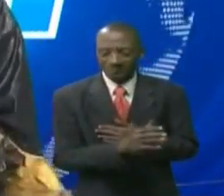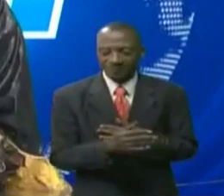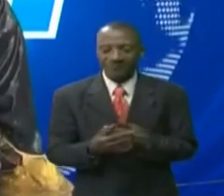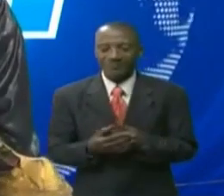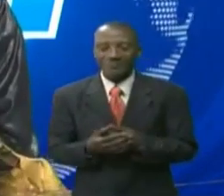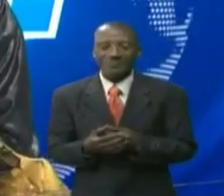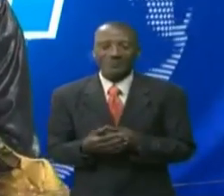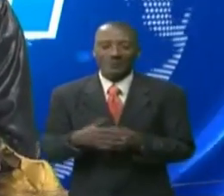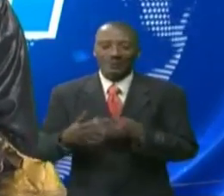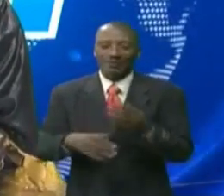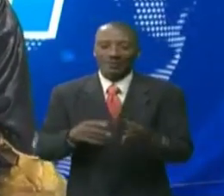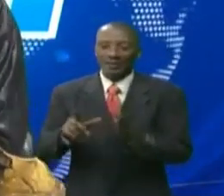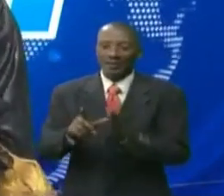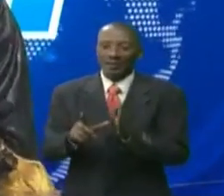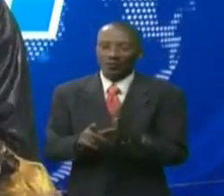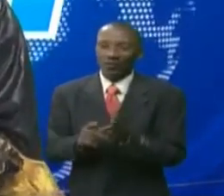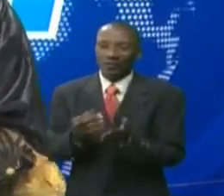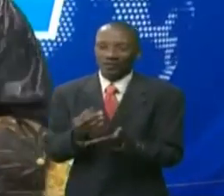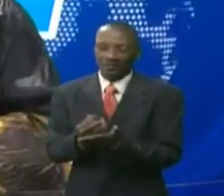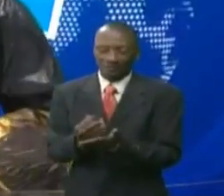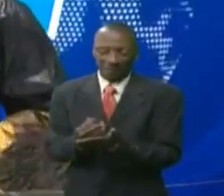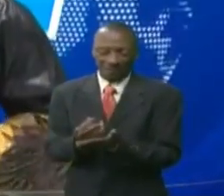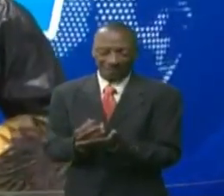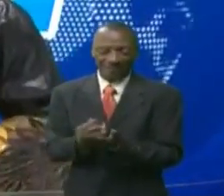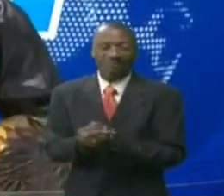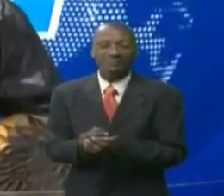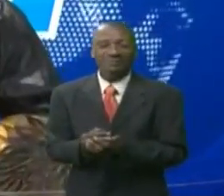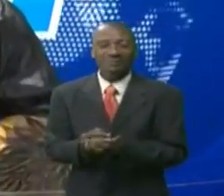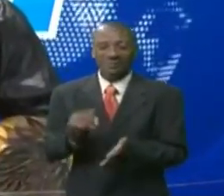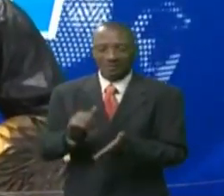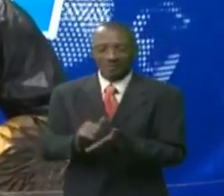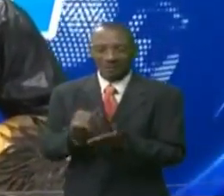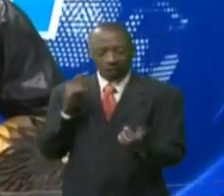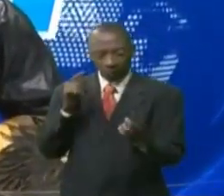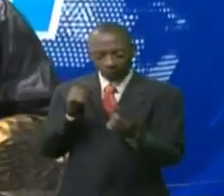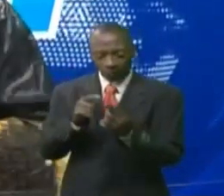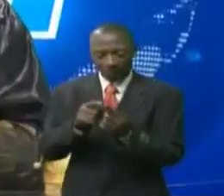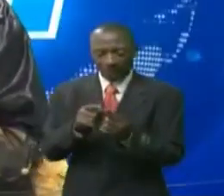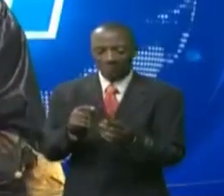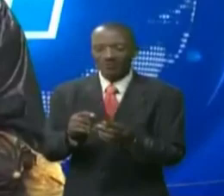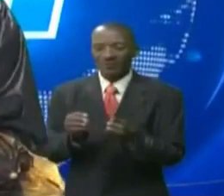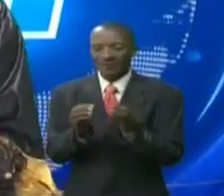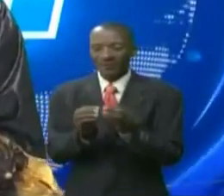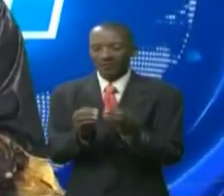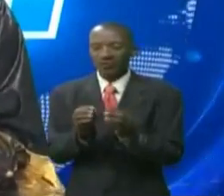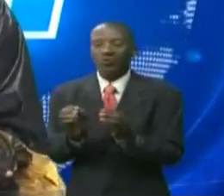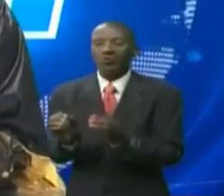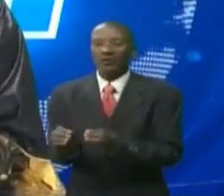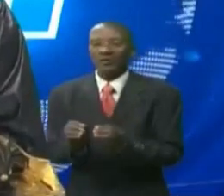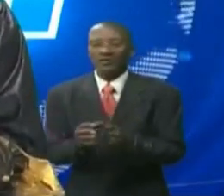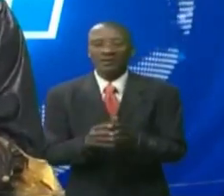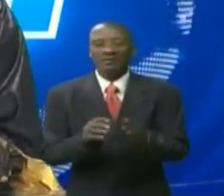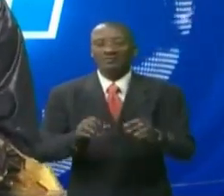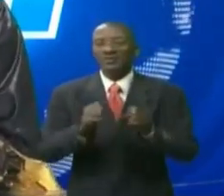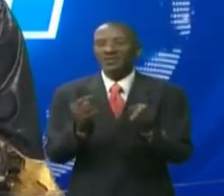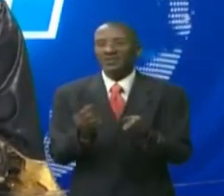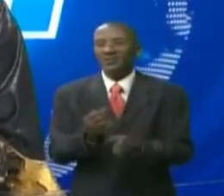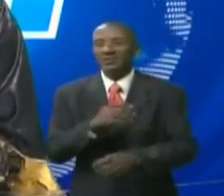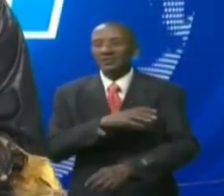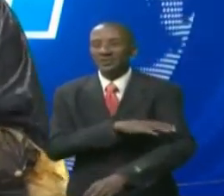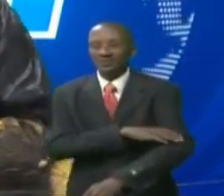loi de finances exercice 2024 voilà l'objectif d'un atelier organisé par la société civile afin de booster la